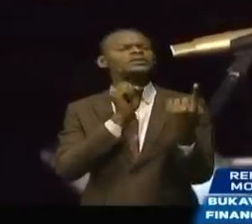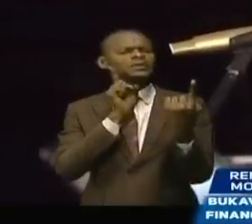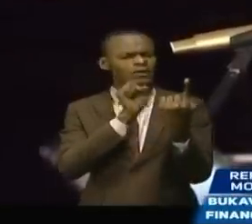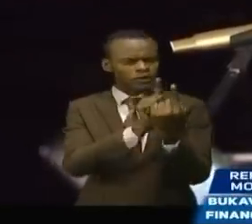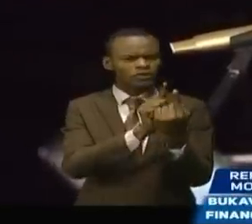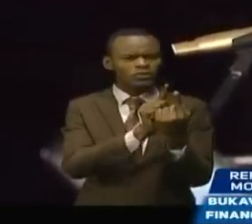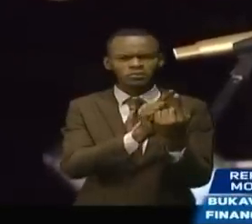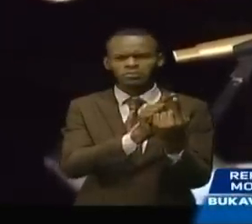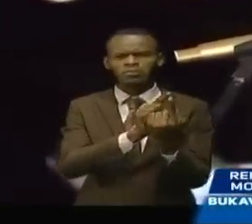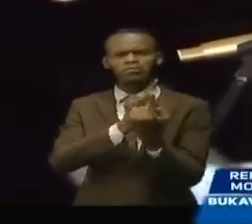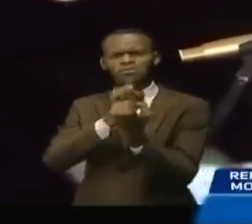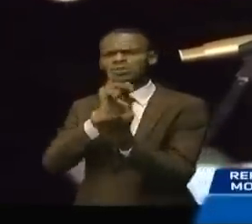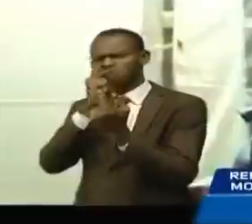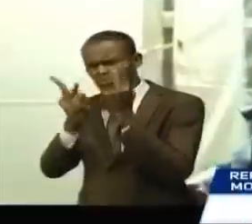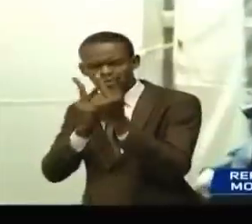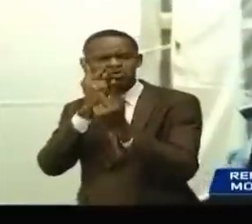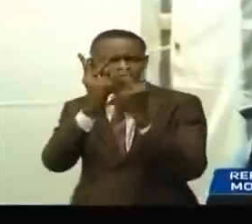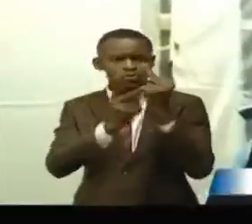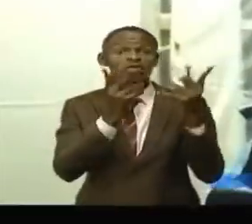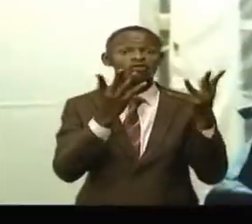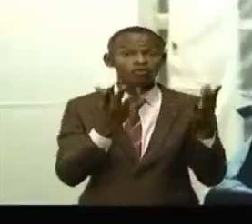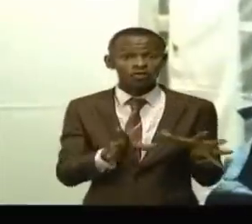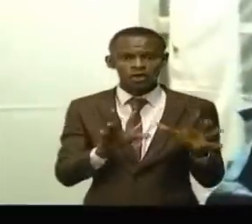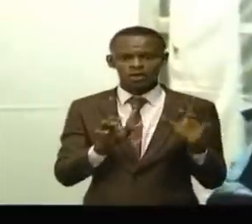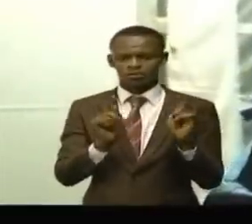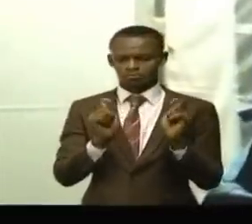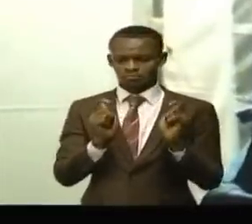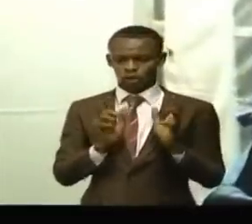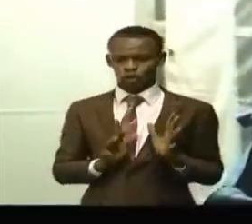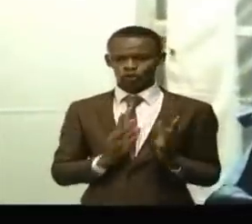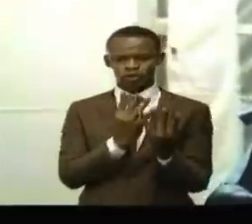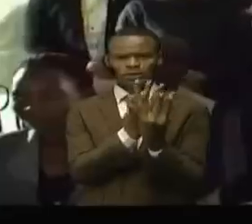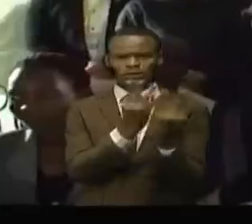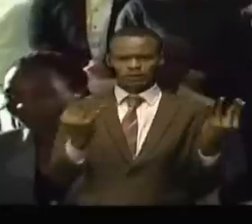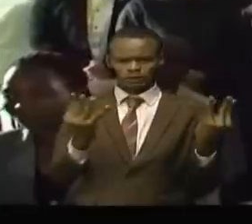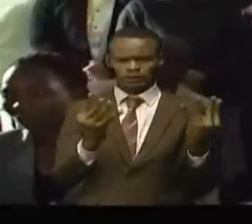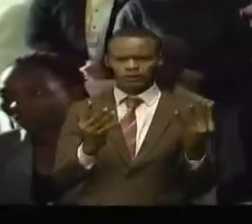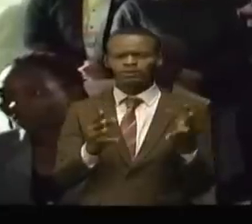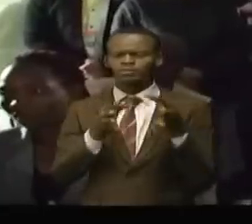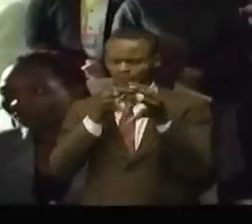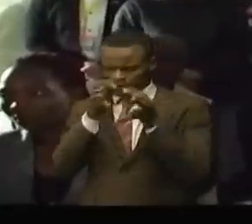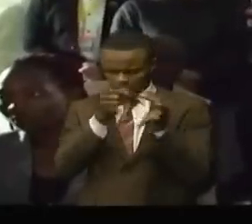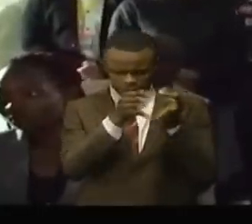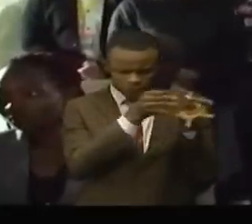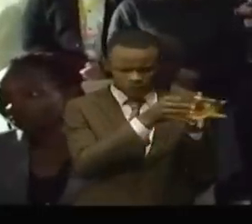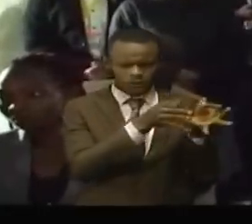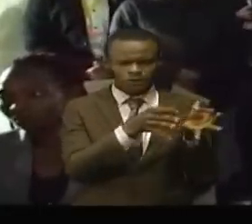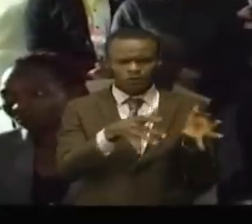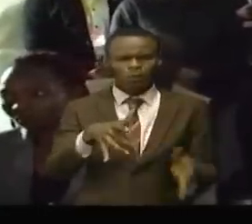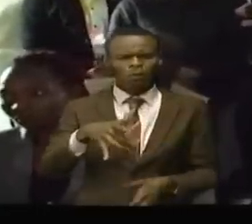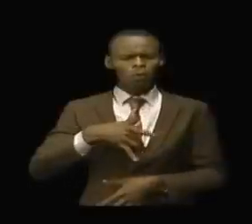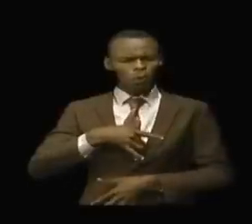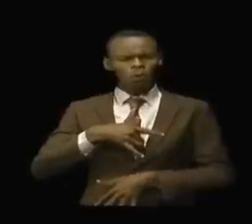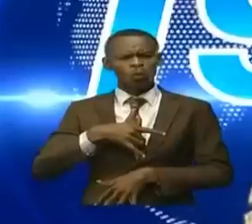de Bukavu. Il est resté très marqué par cette visite en République démocratique du